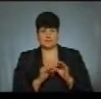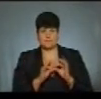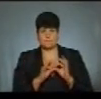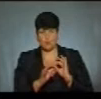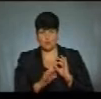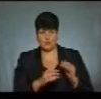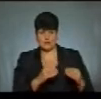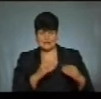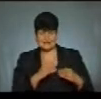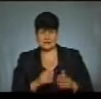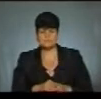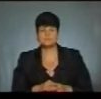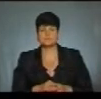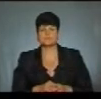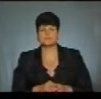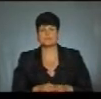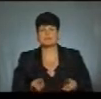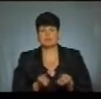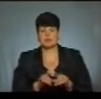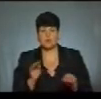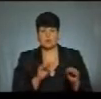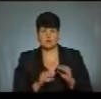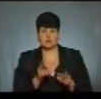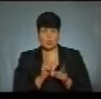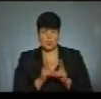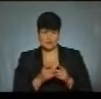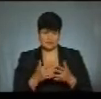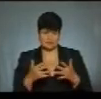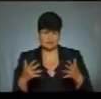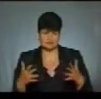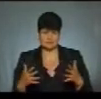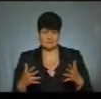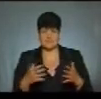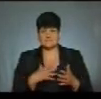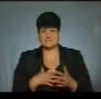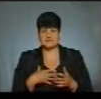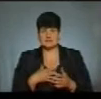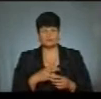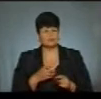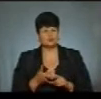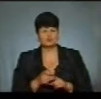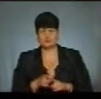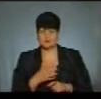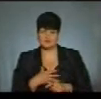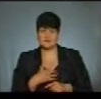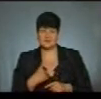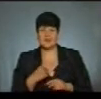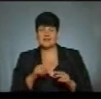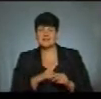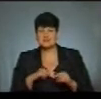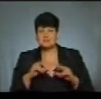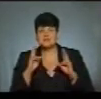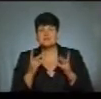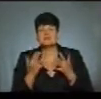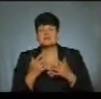постілі, білизни, також комплект кухонного приладдя. І на рахунок важливості він був дуже важливий, тому що я навіть сам не знав, наскільки це